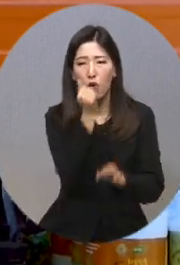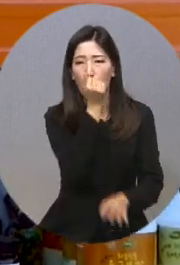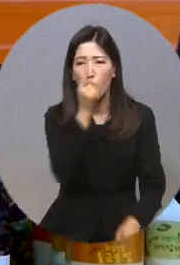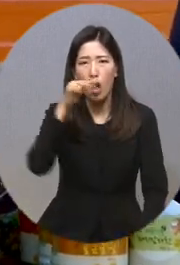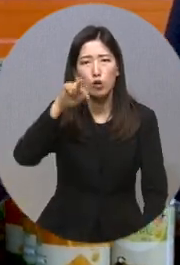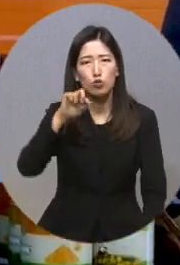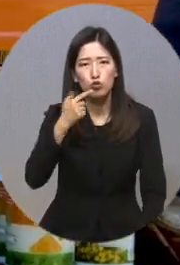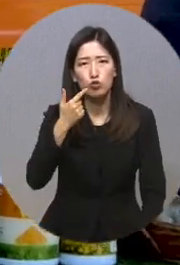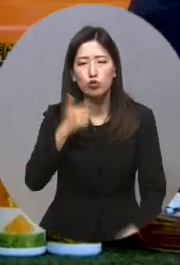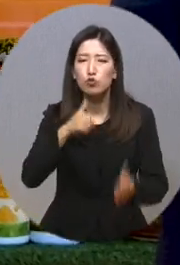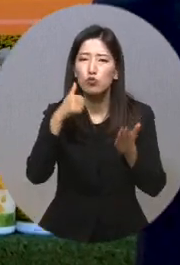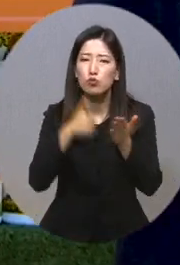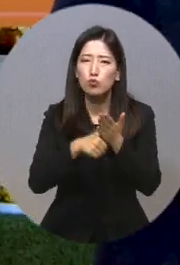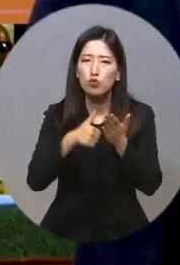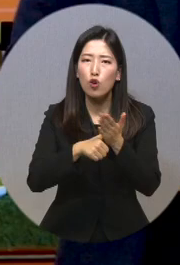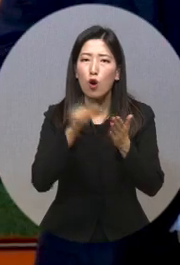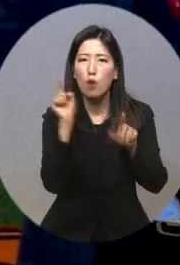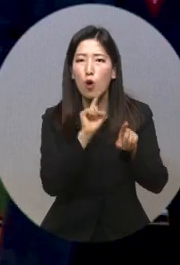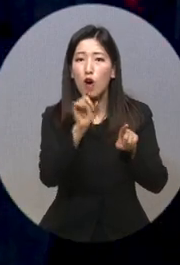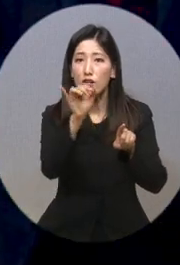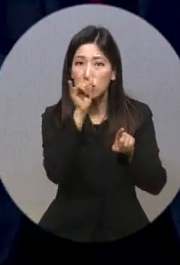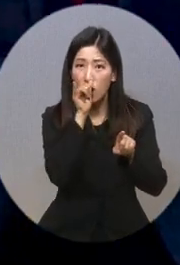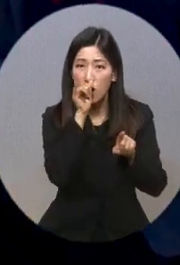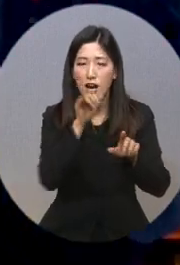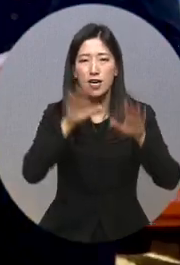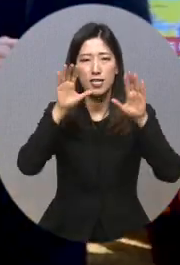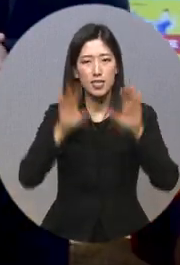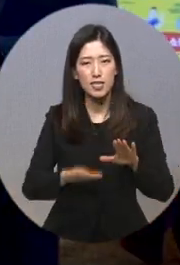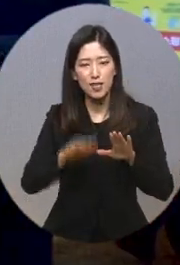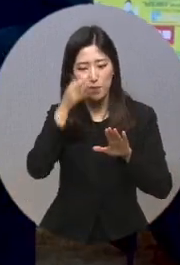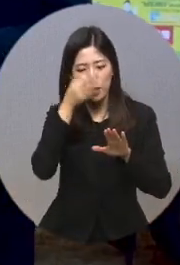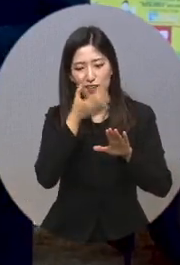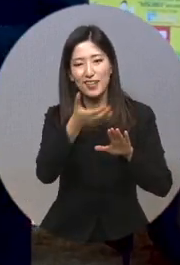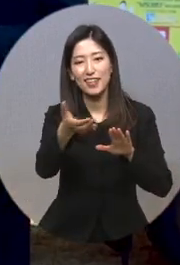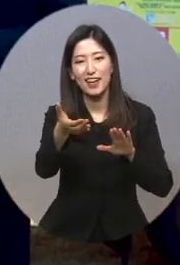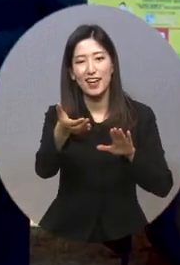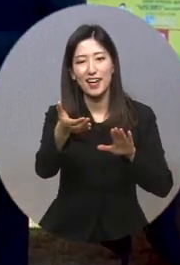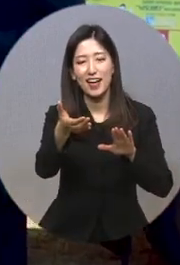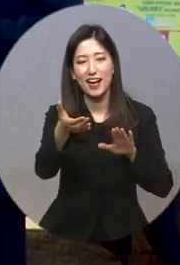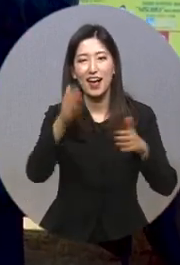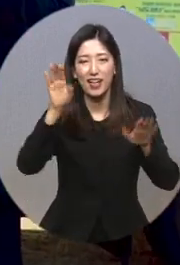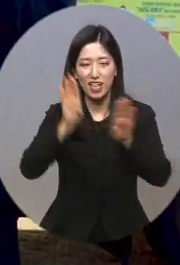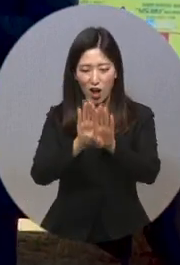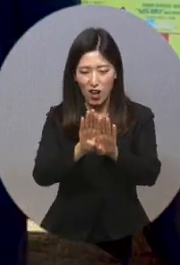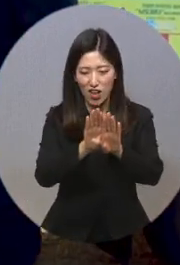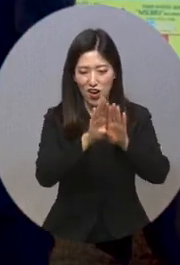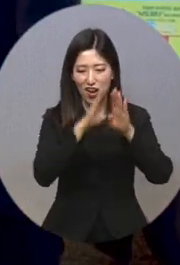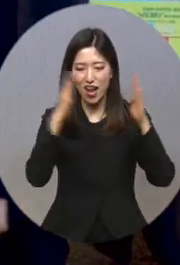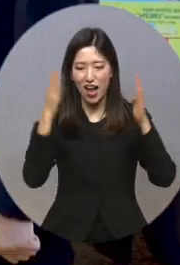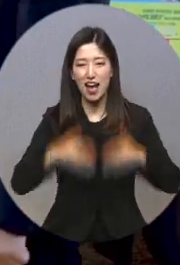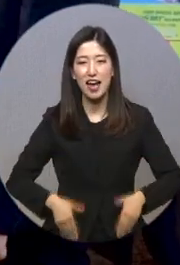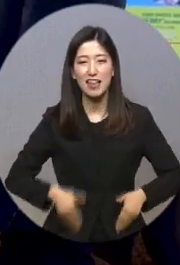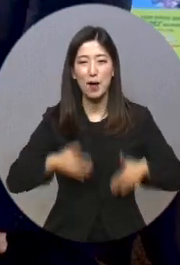먹거리가 있는지 지금 공개하겠습니다. 열려라